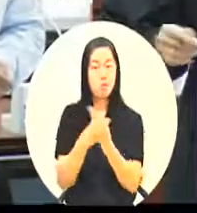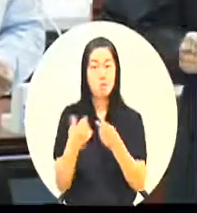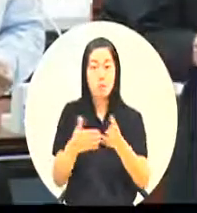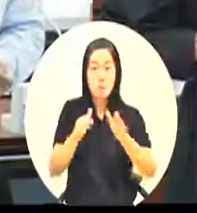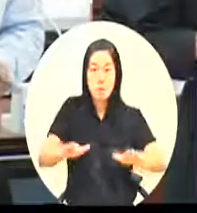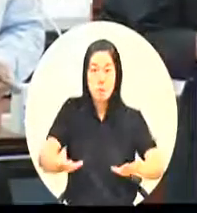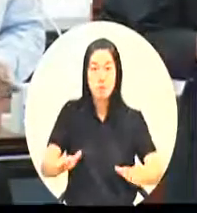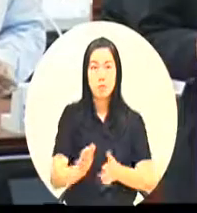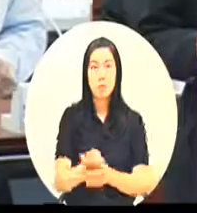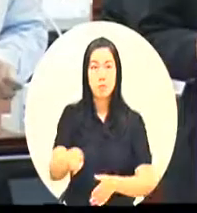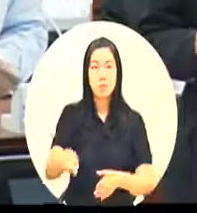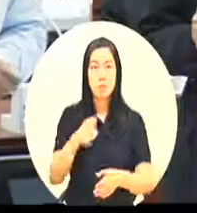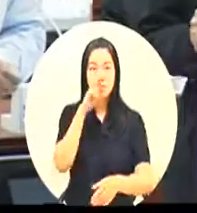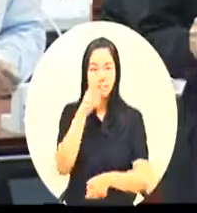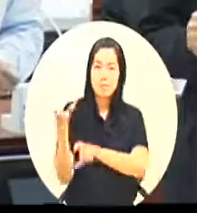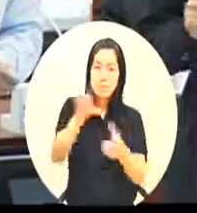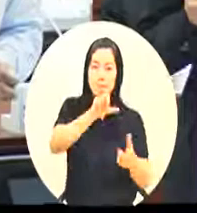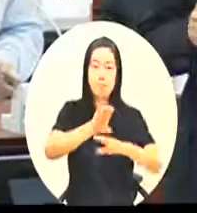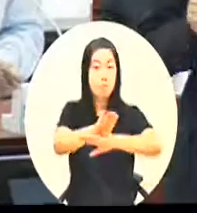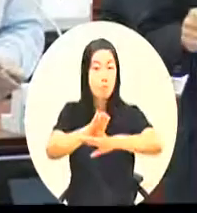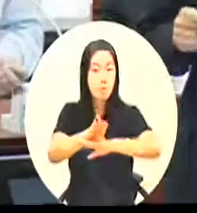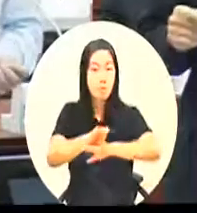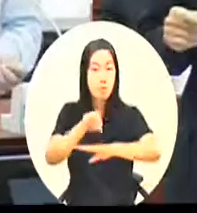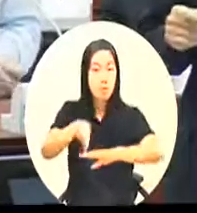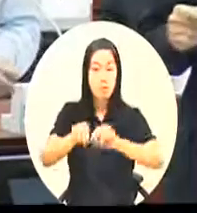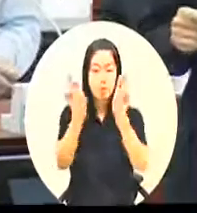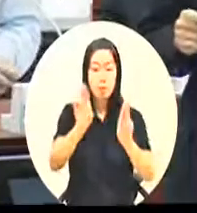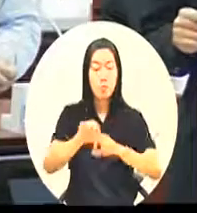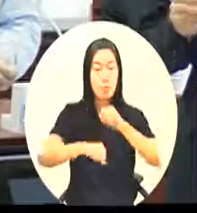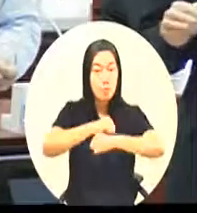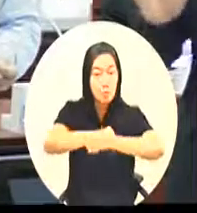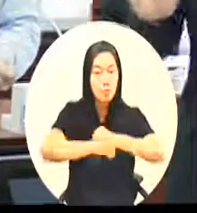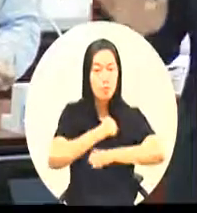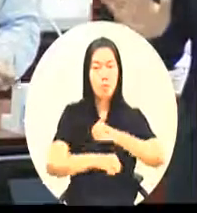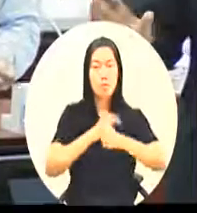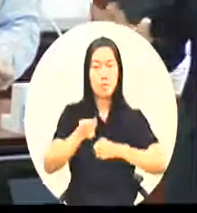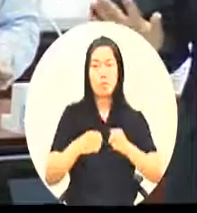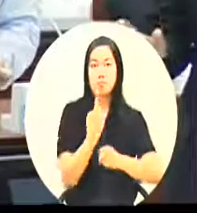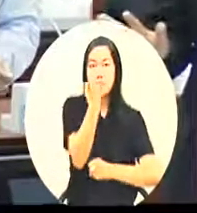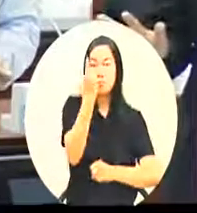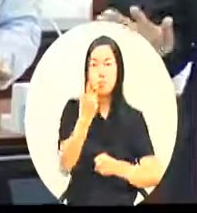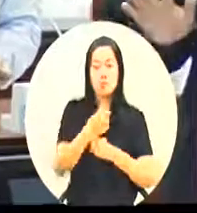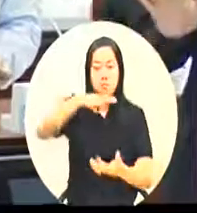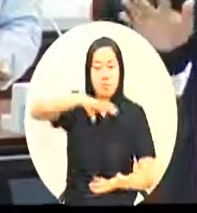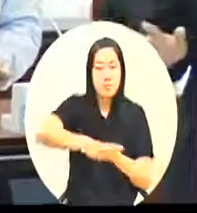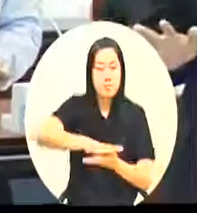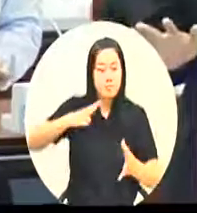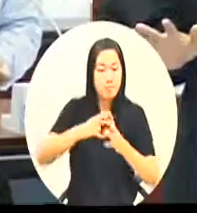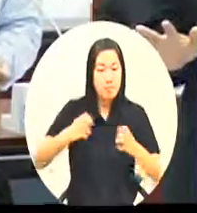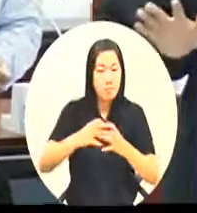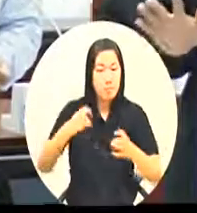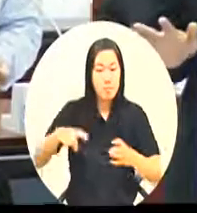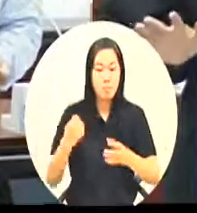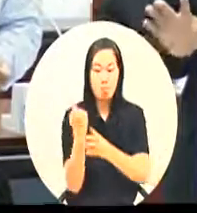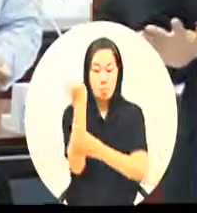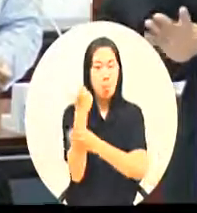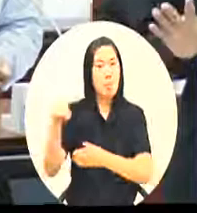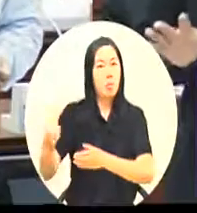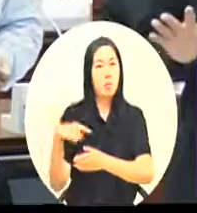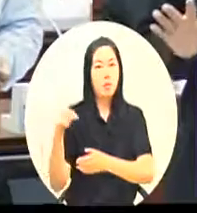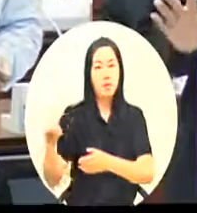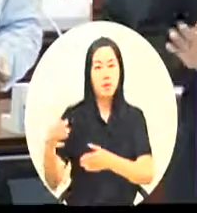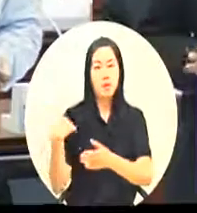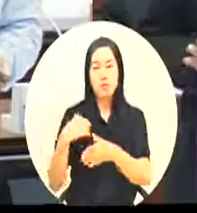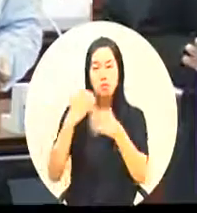圾车的部分来讲，就是说电动的这个部分只有压缩的部分，引擎的部分还是必须